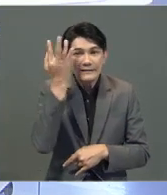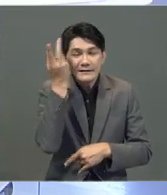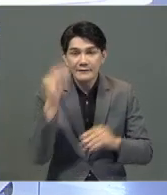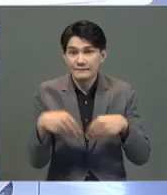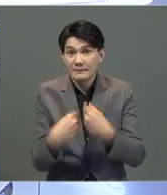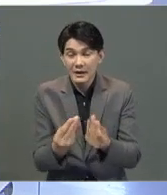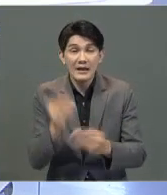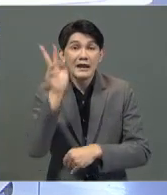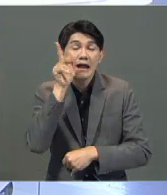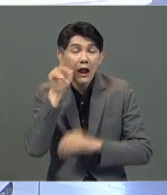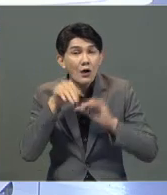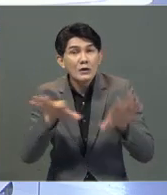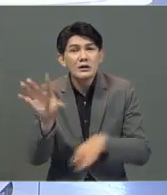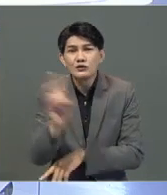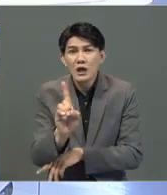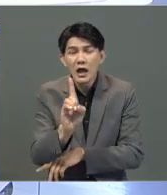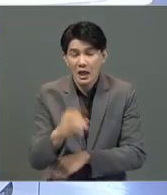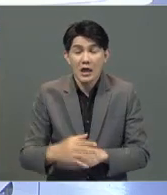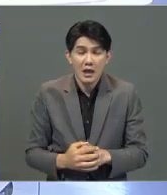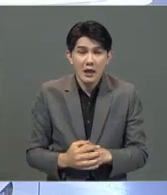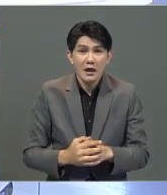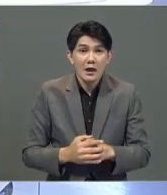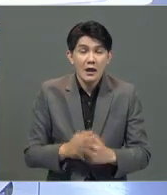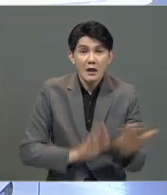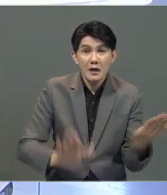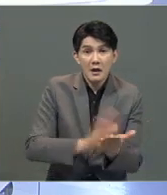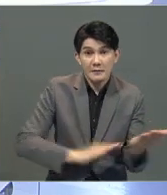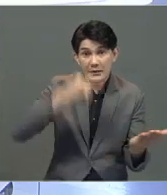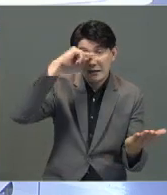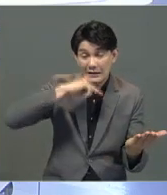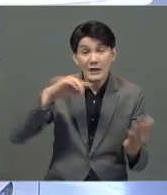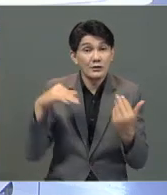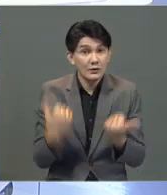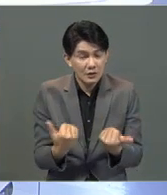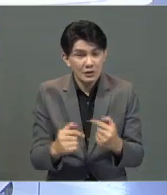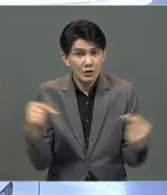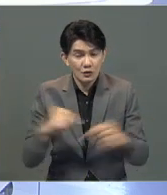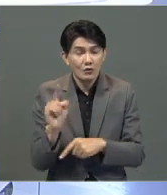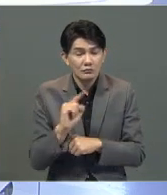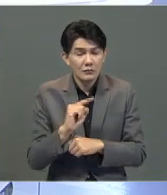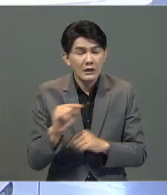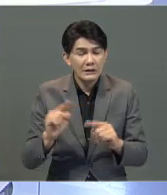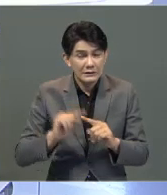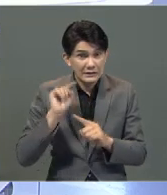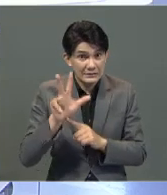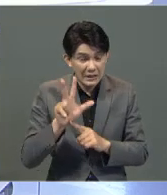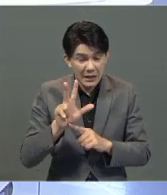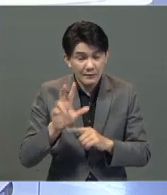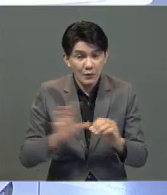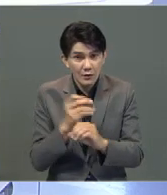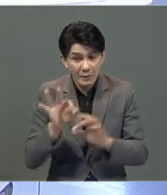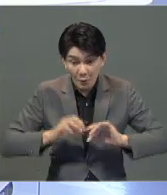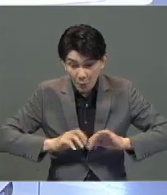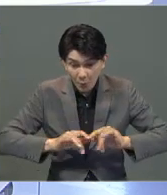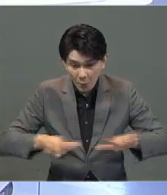วิตกกังวลนะคะข่าวลือที่ว่านี้นะคะเขาบอกว่าประเทศไทยเนี่ยกำลังเข้าสู่เฟสที่ 3ของการระบาดของคบิล